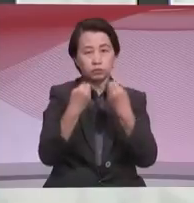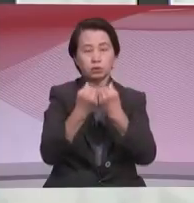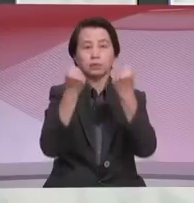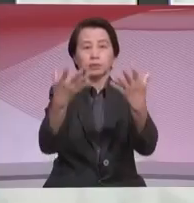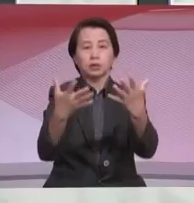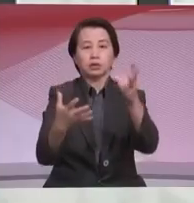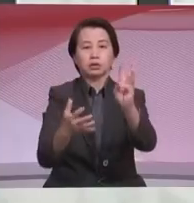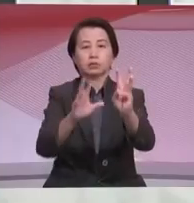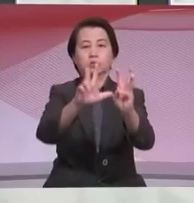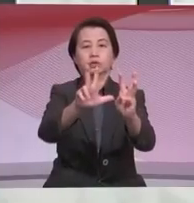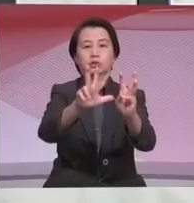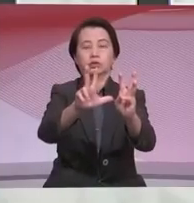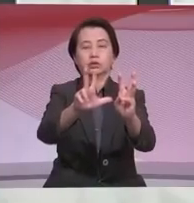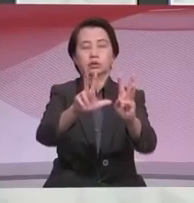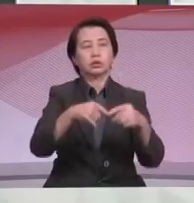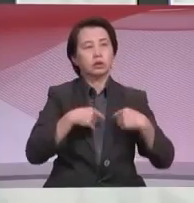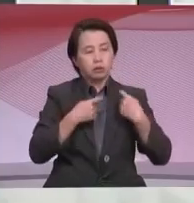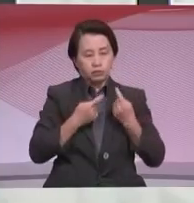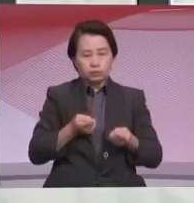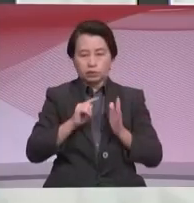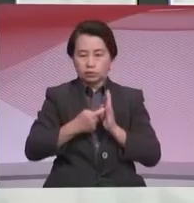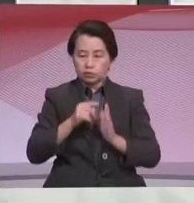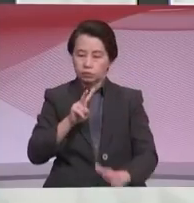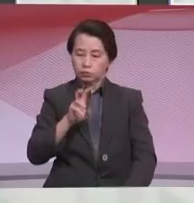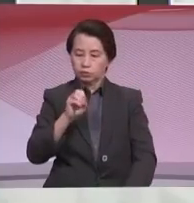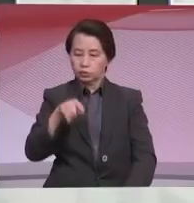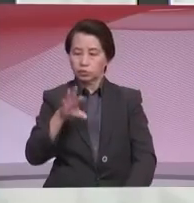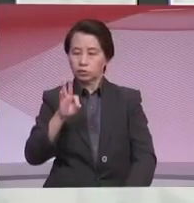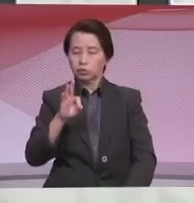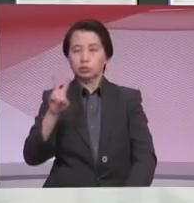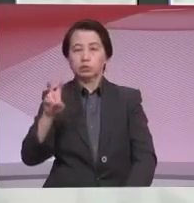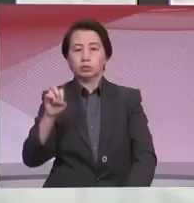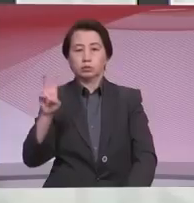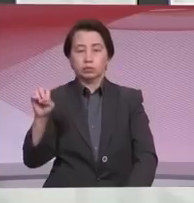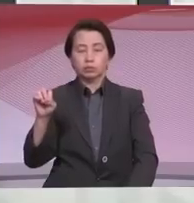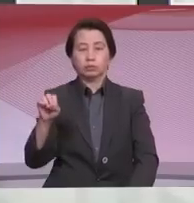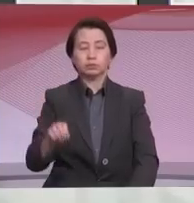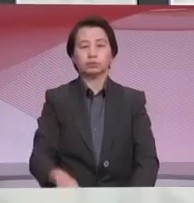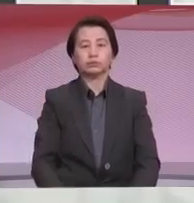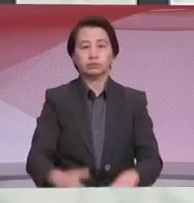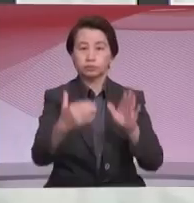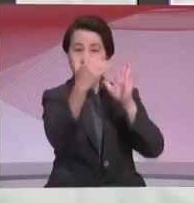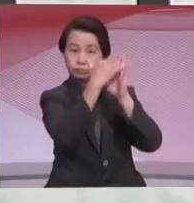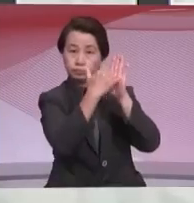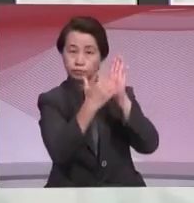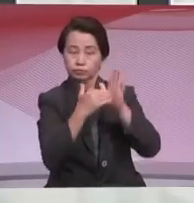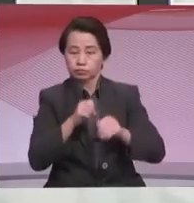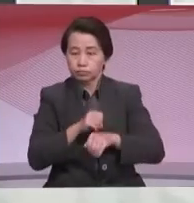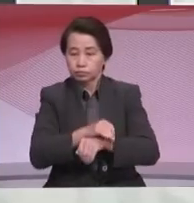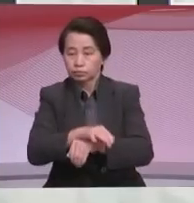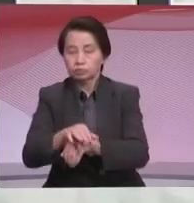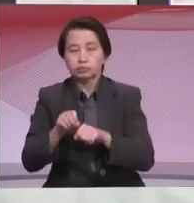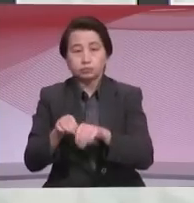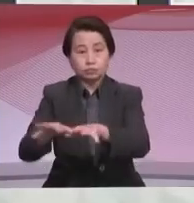sebanyak 63 sejak 20 September 2020. Perincian kes penularan